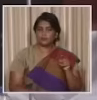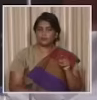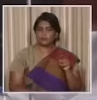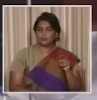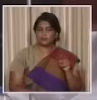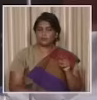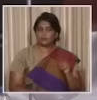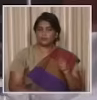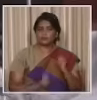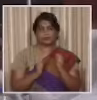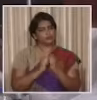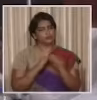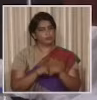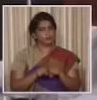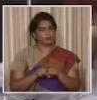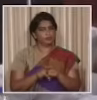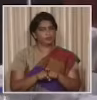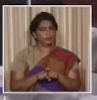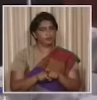රාජකාරිය අනුව.